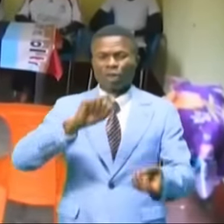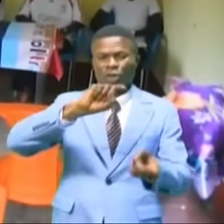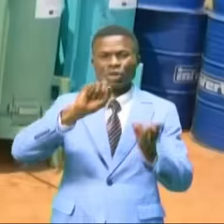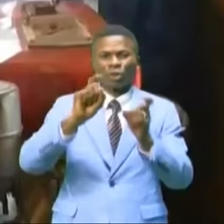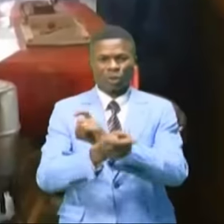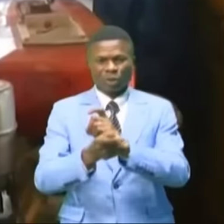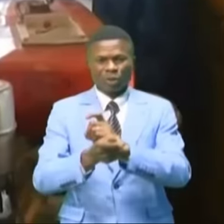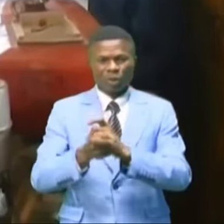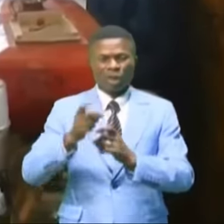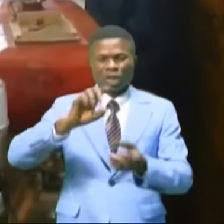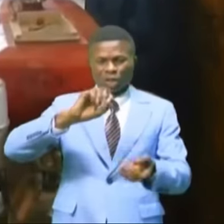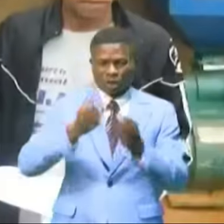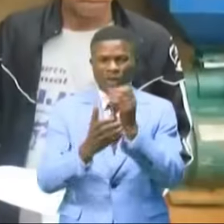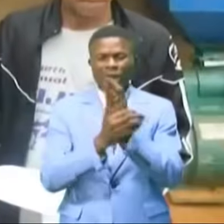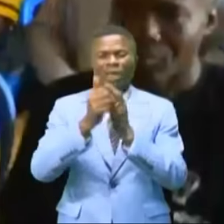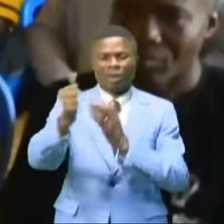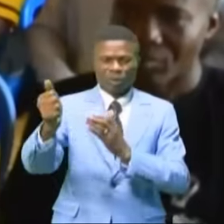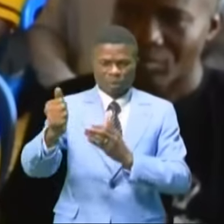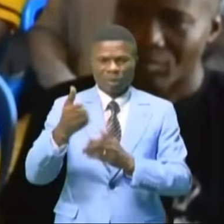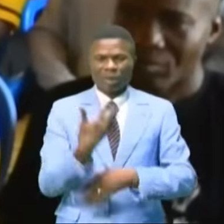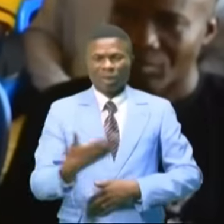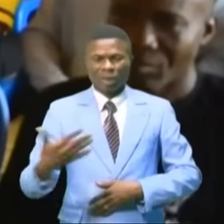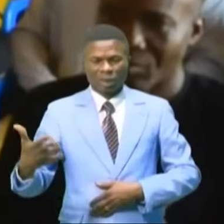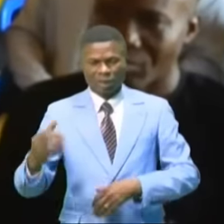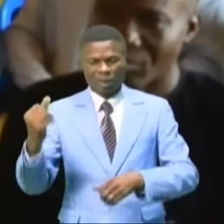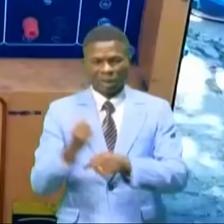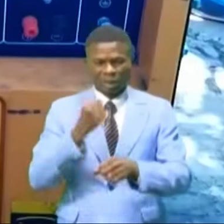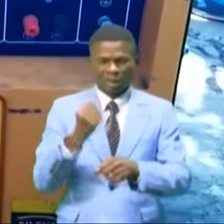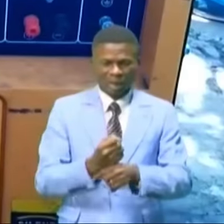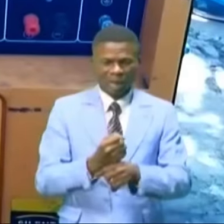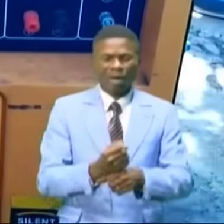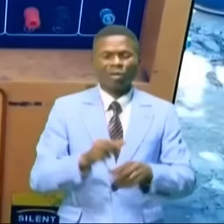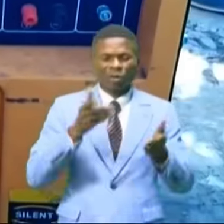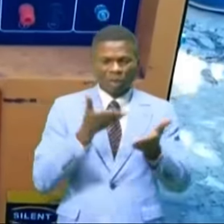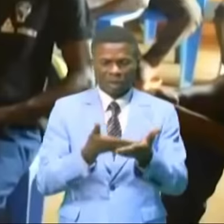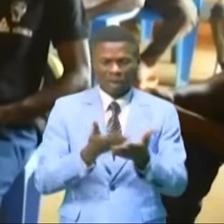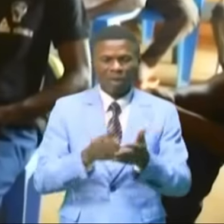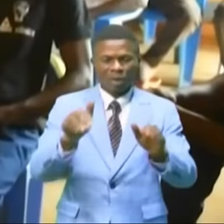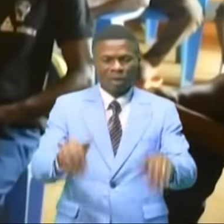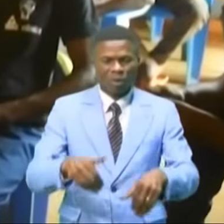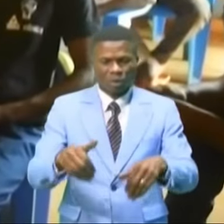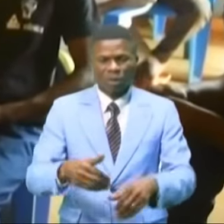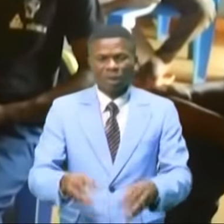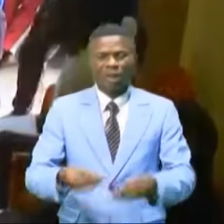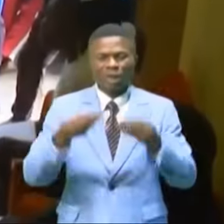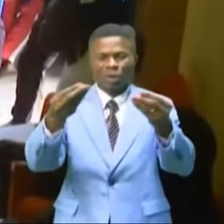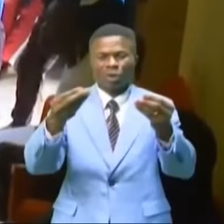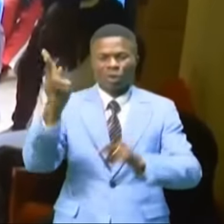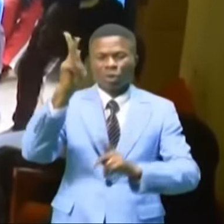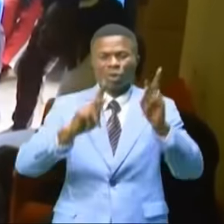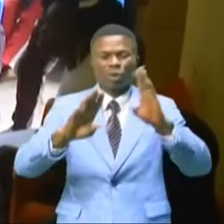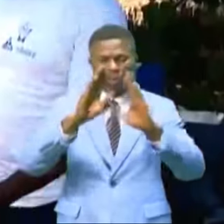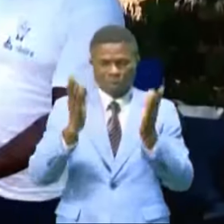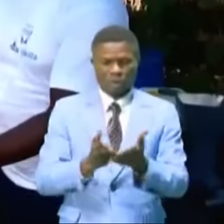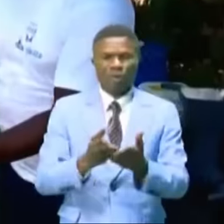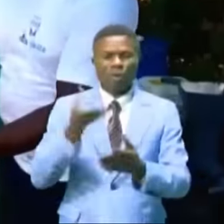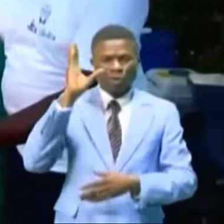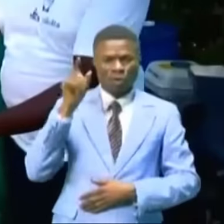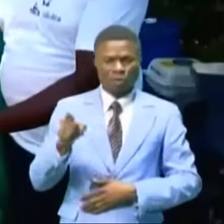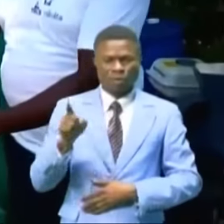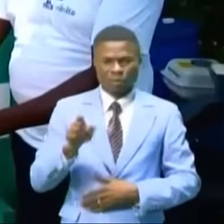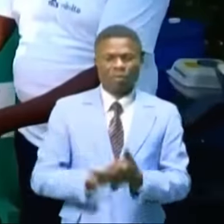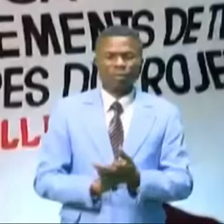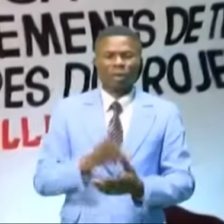transformation pour améliorer la qualité des produits que ces organisations agricoles mettent à la disposition de la population locale.